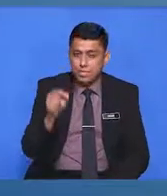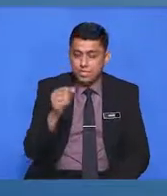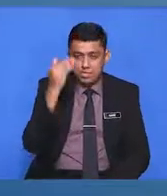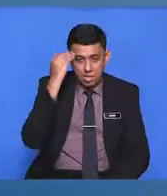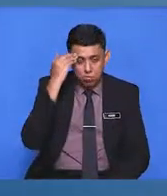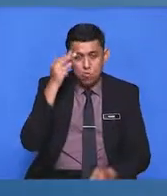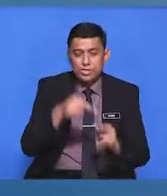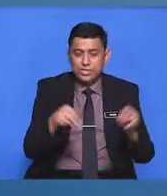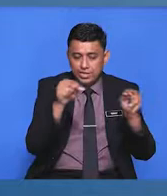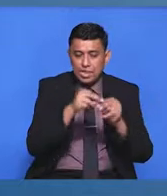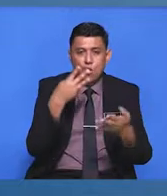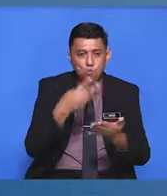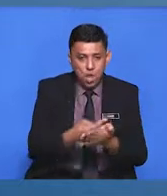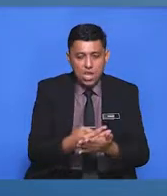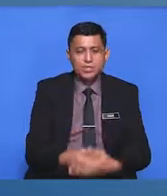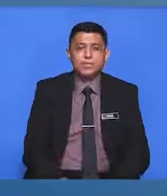ya.